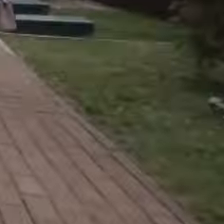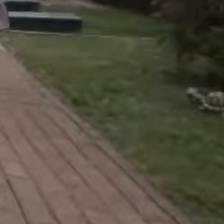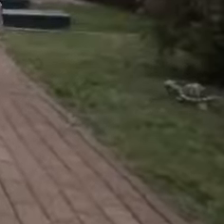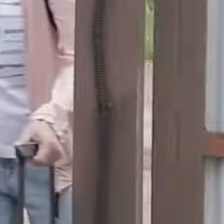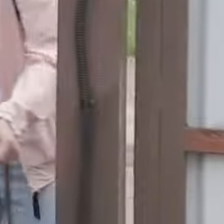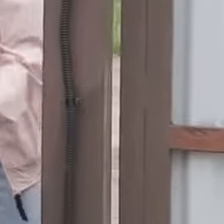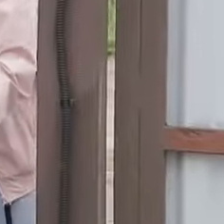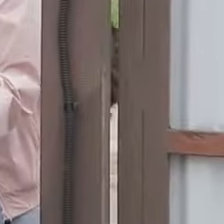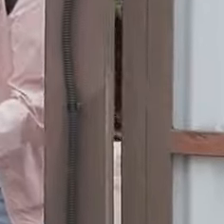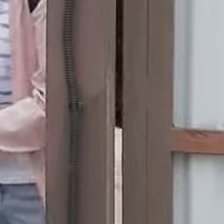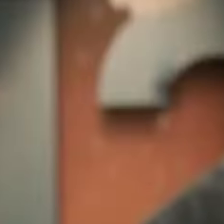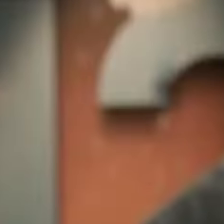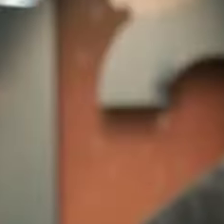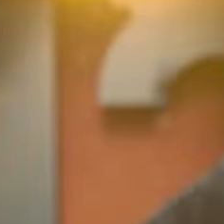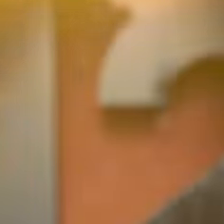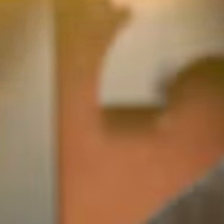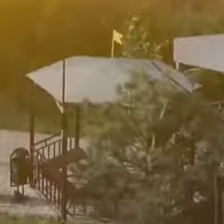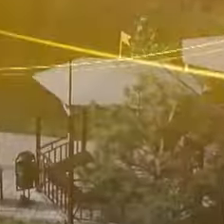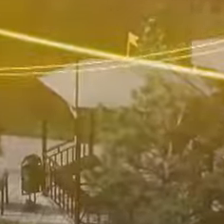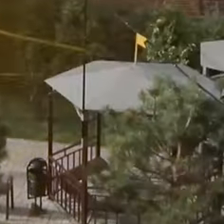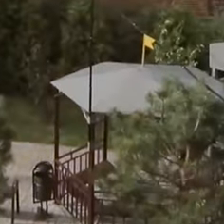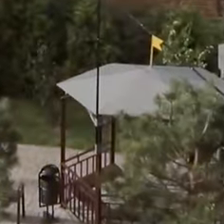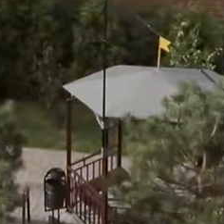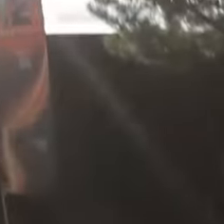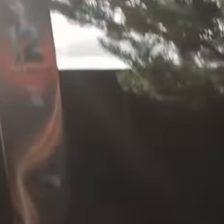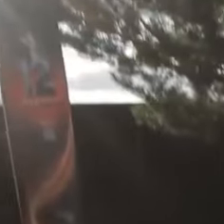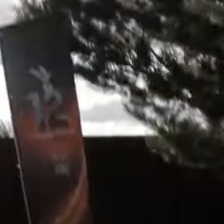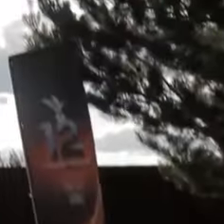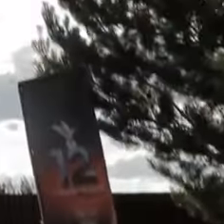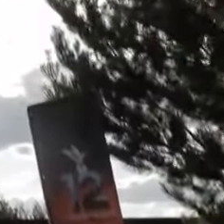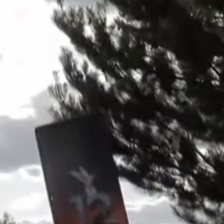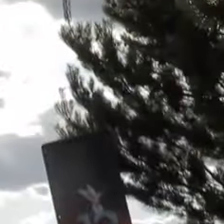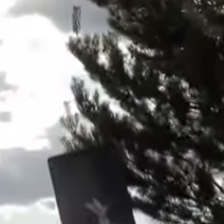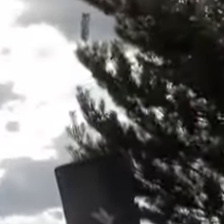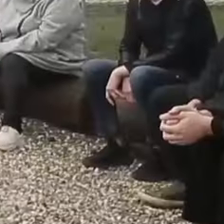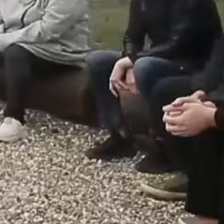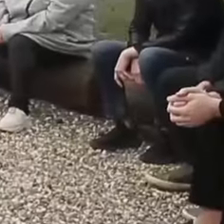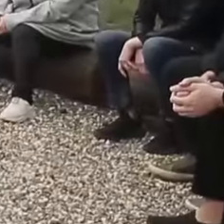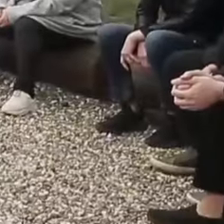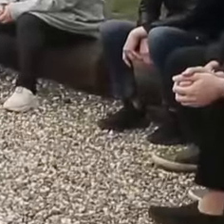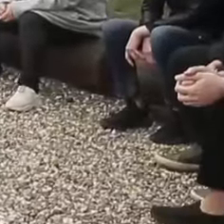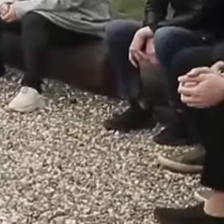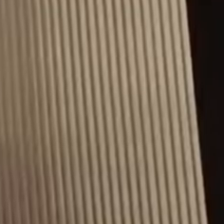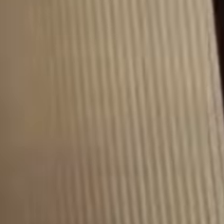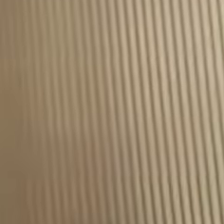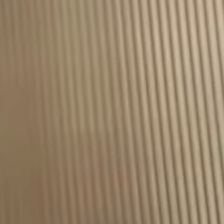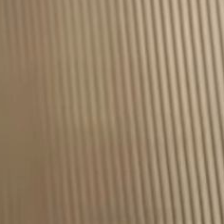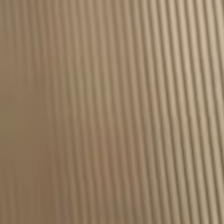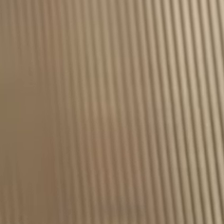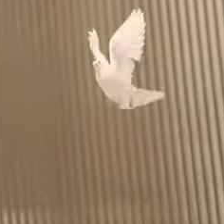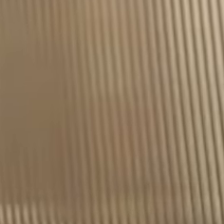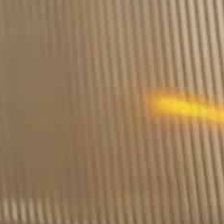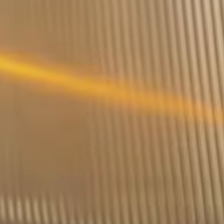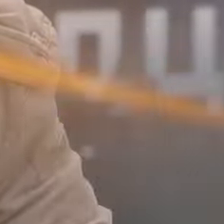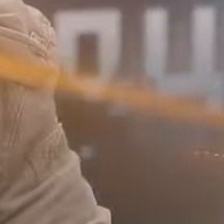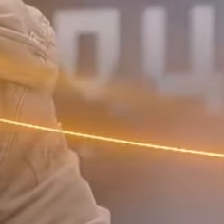Был момент, когда я хотел с жизнью расстаться. 12. Первый на телевидении проект о борьбе с алкогольной